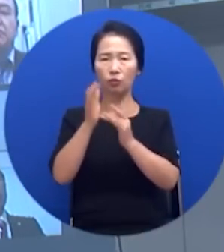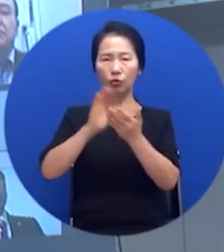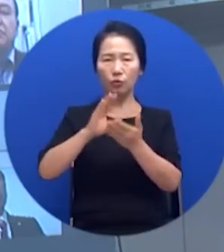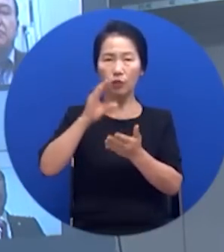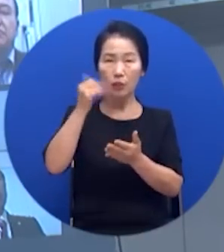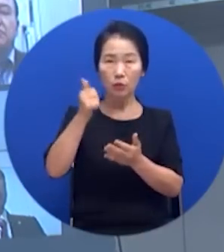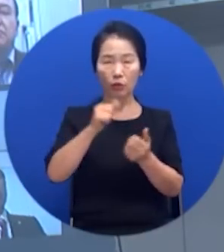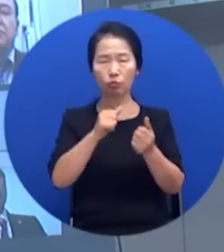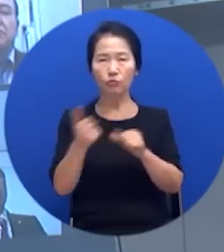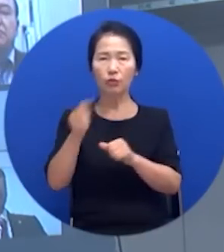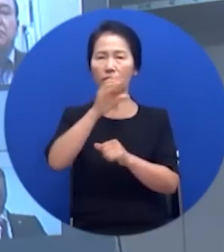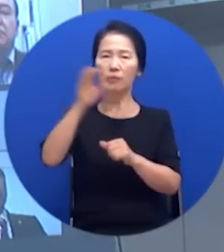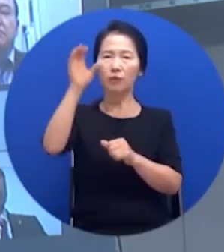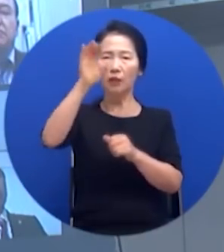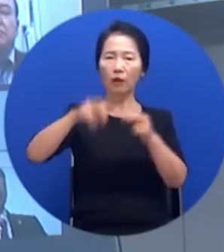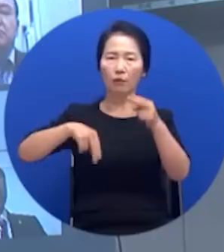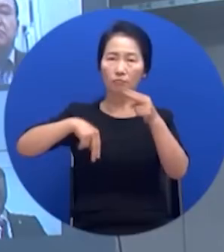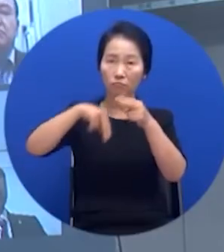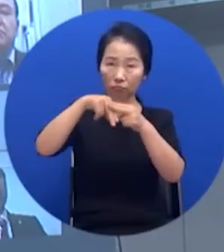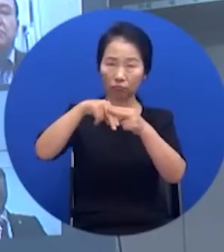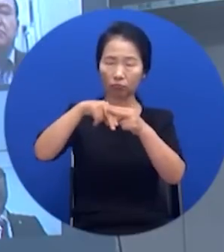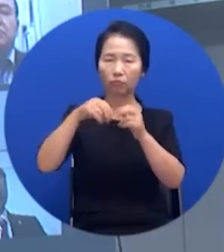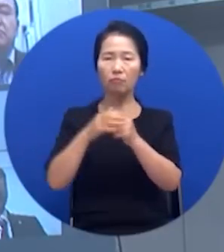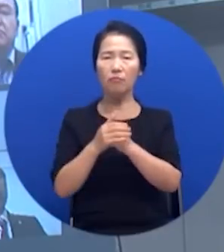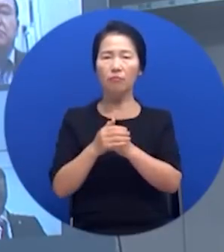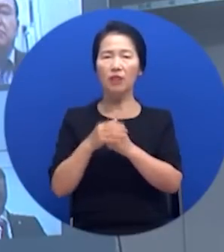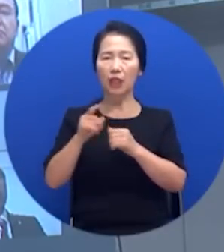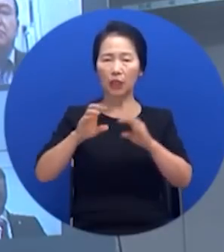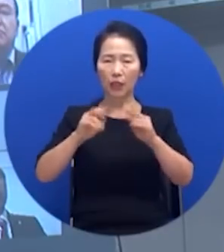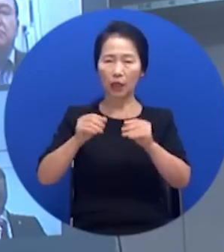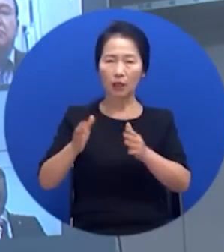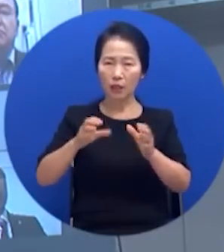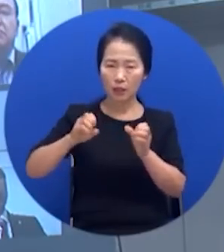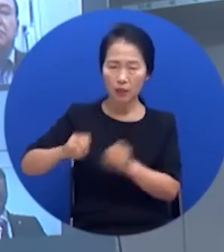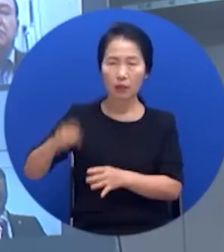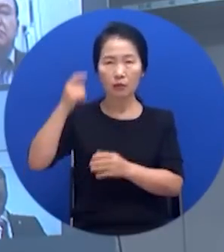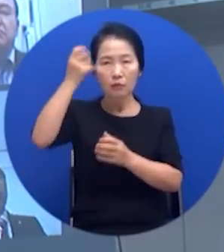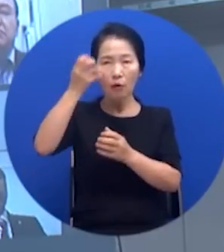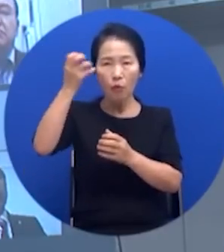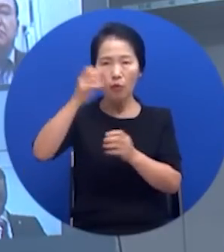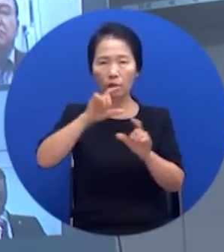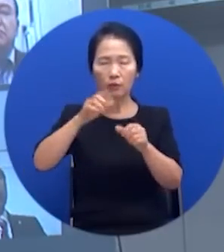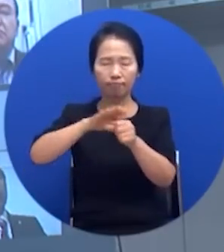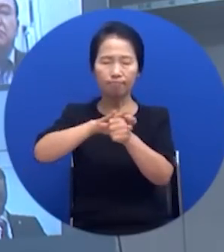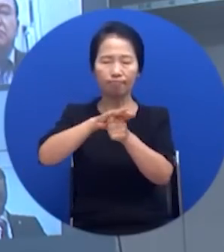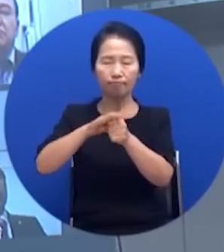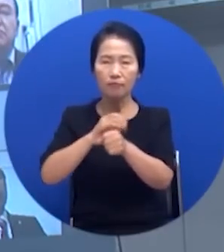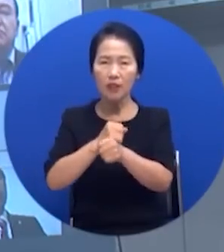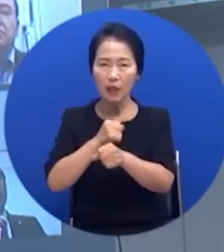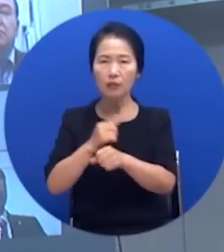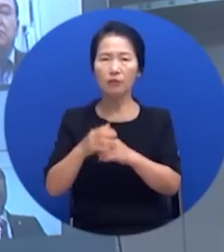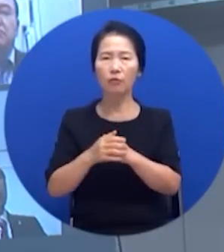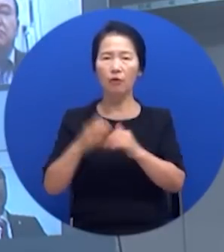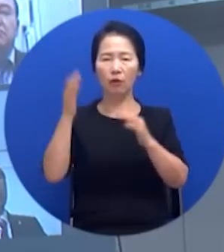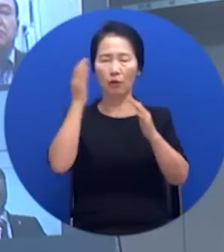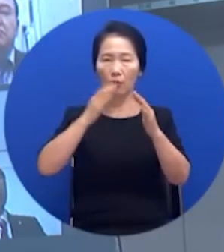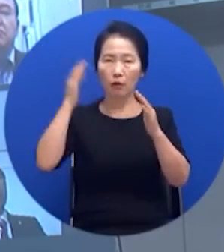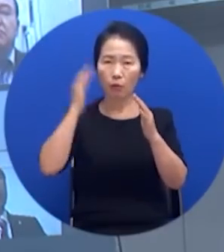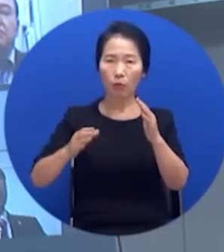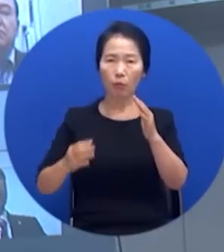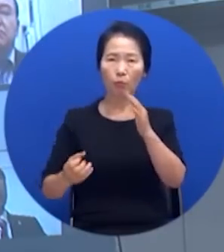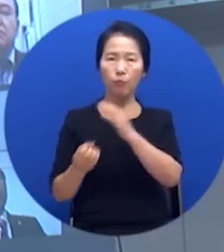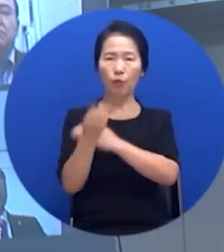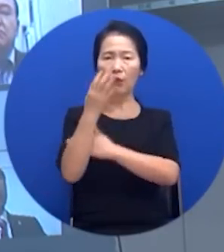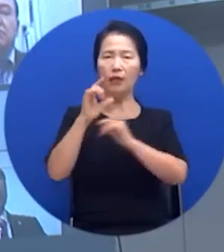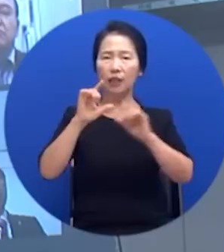내어주기까지 하시면서 이 땅에 길 잃은 영혼들을 사랑하시고 결코 포기하지 않으시는